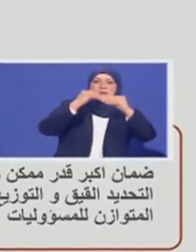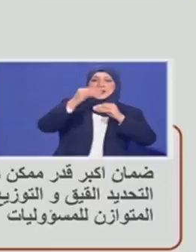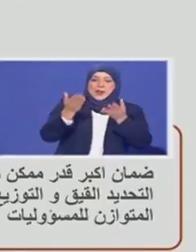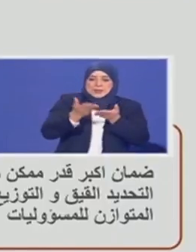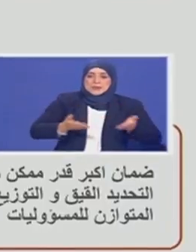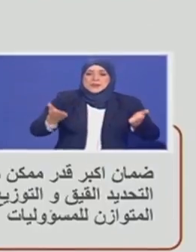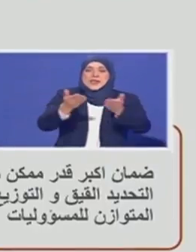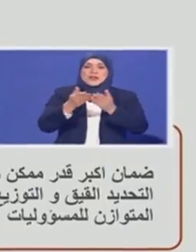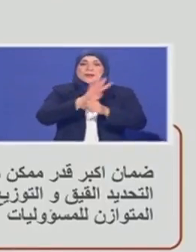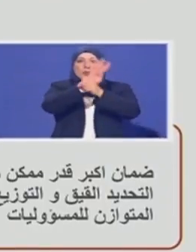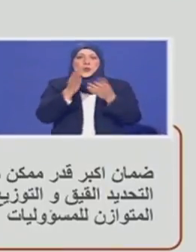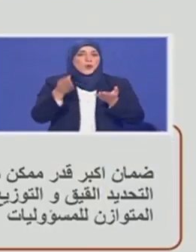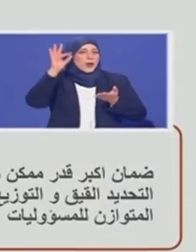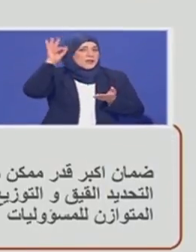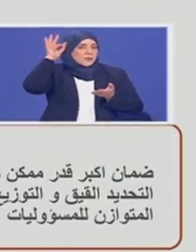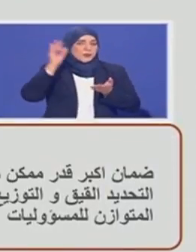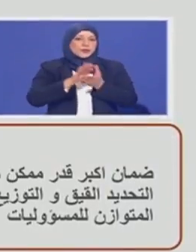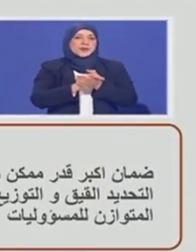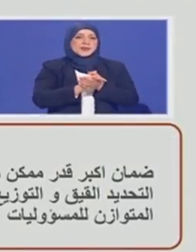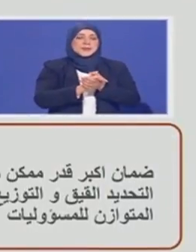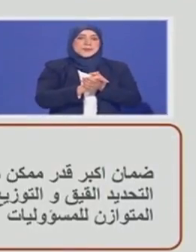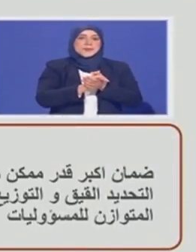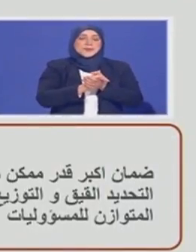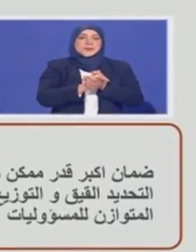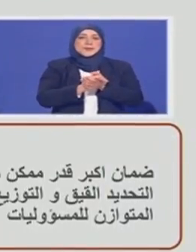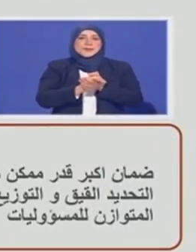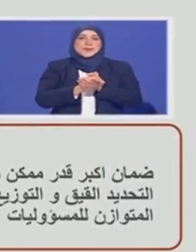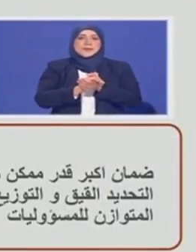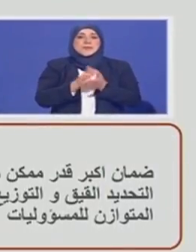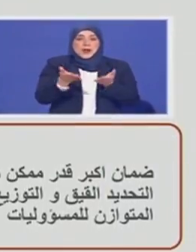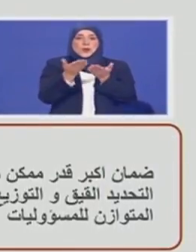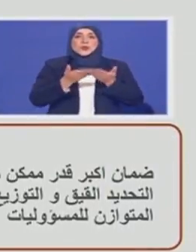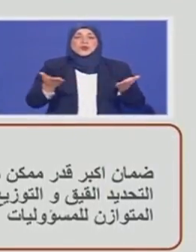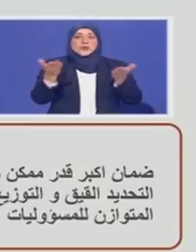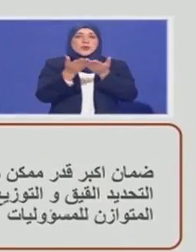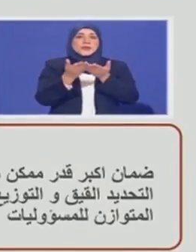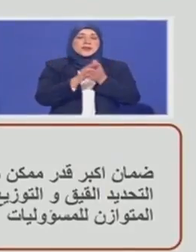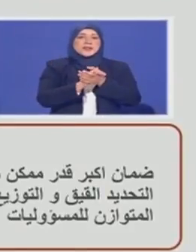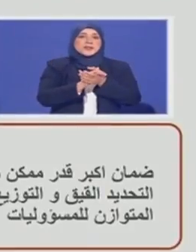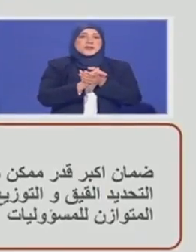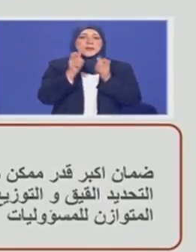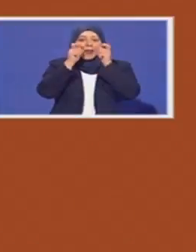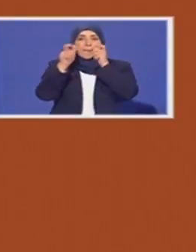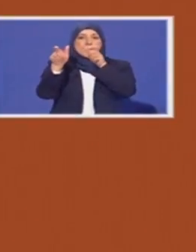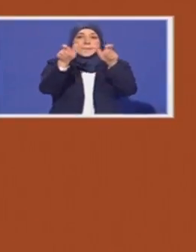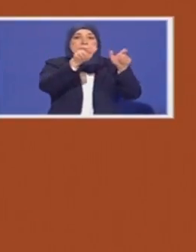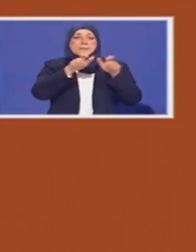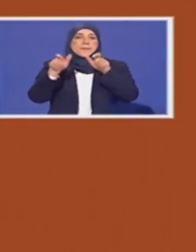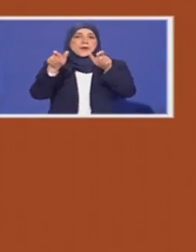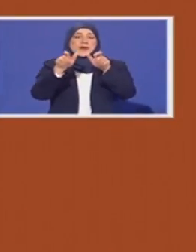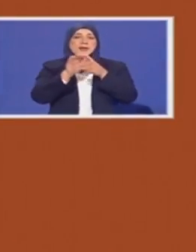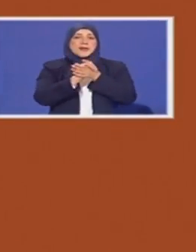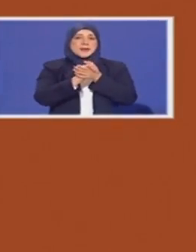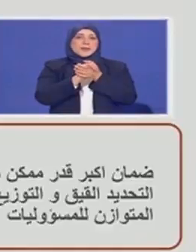الأوضاع هذه النجاعة وحسب الإمكانيات المتاحة لتطبيقها. لهنا المراقبة باش تكون معناها